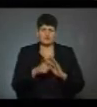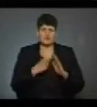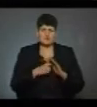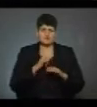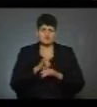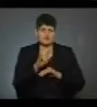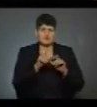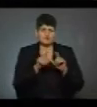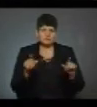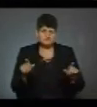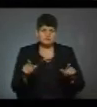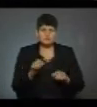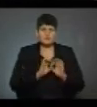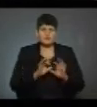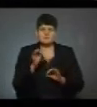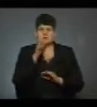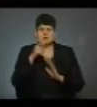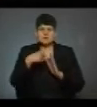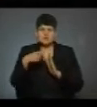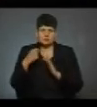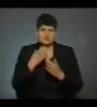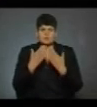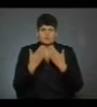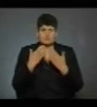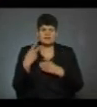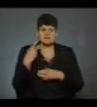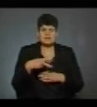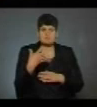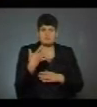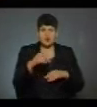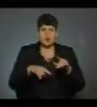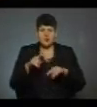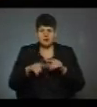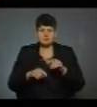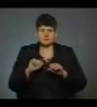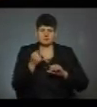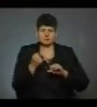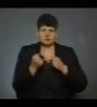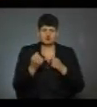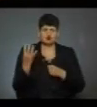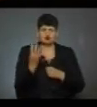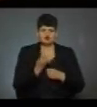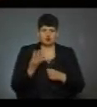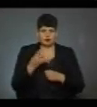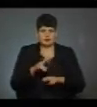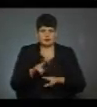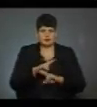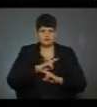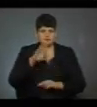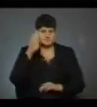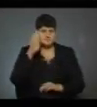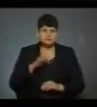Сергій Коновал. Розповідає, під час зйомок фільму спілкувалися з 25 родичами та побратимами 4 загиблих кіборгів. Всі